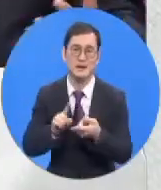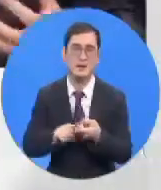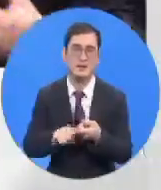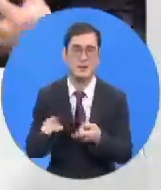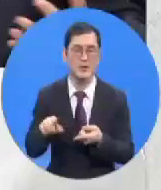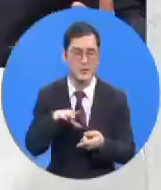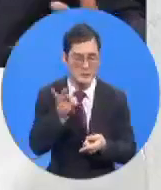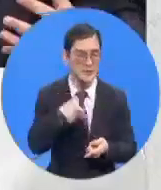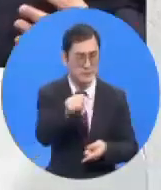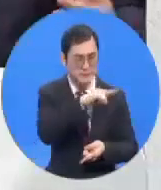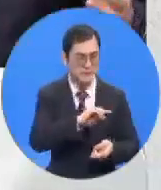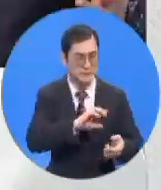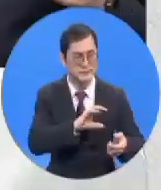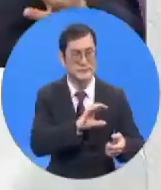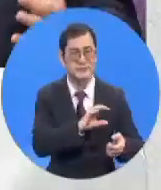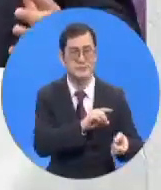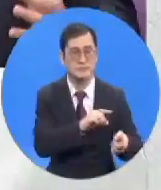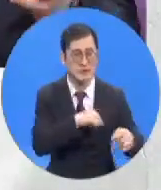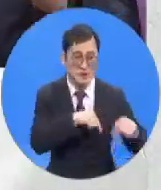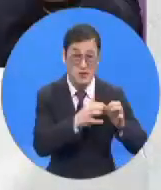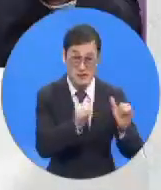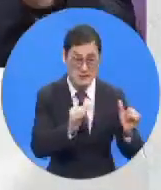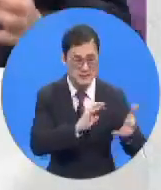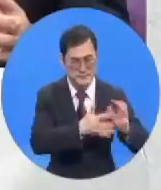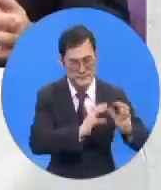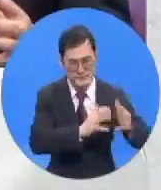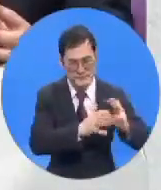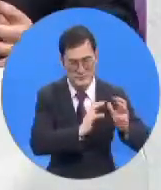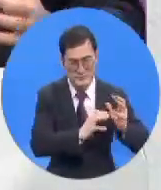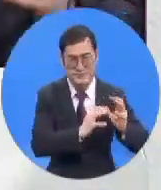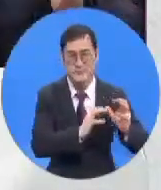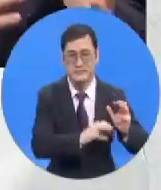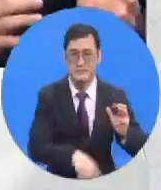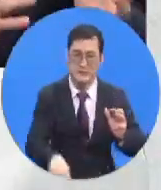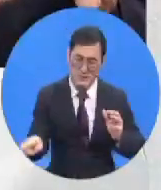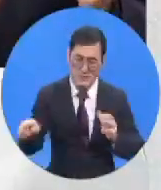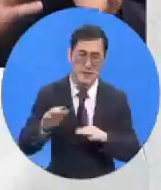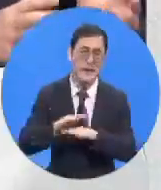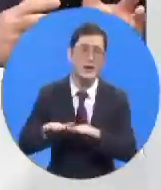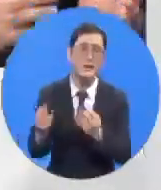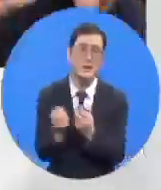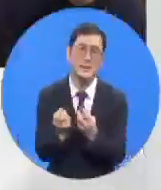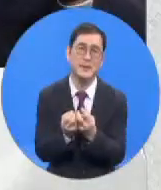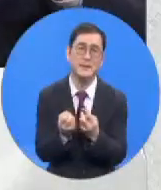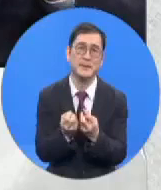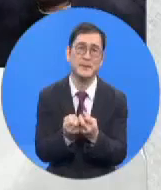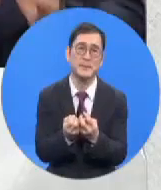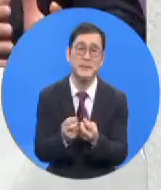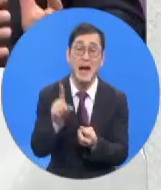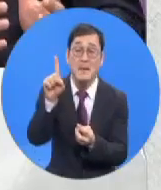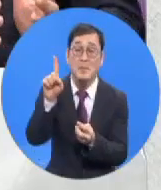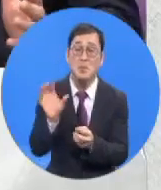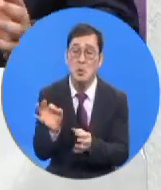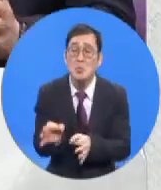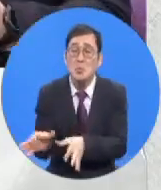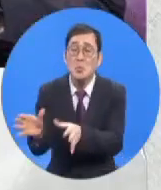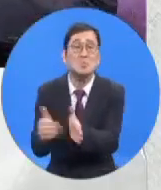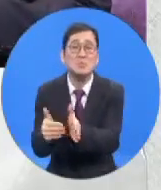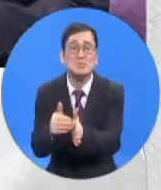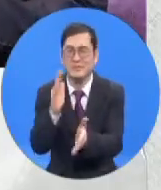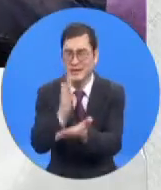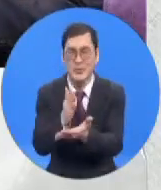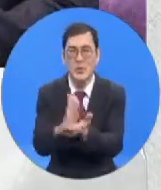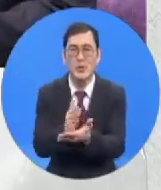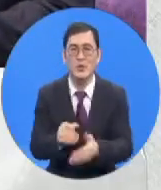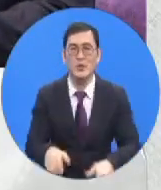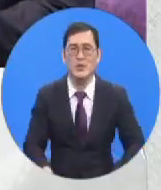이런 것들을 좀 빨리 좀 TF를 만들든가 이렇게 좀 모여 앉아서, 예. 지원 일회용 뭐 급한 지원 이런 것보다는